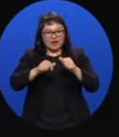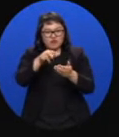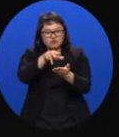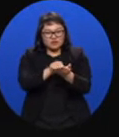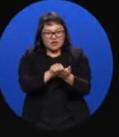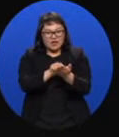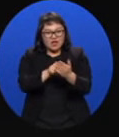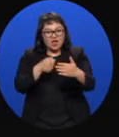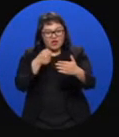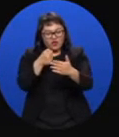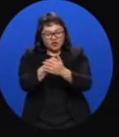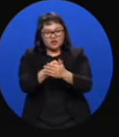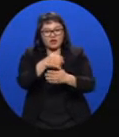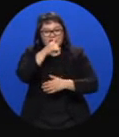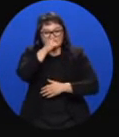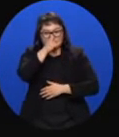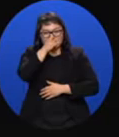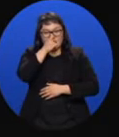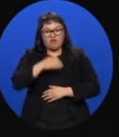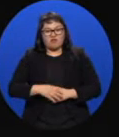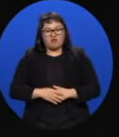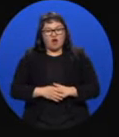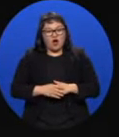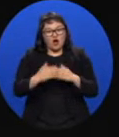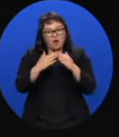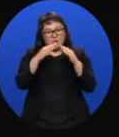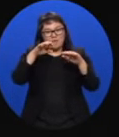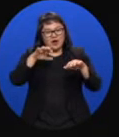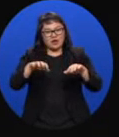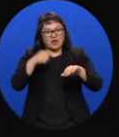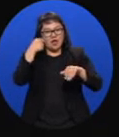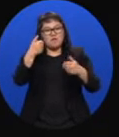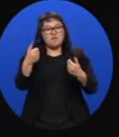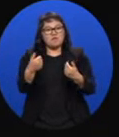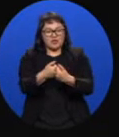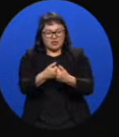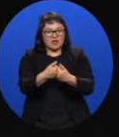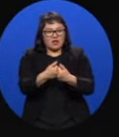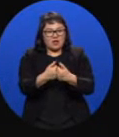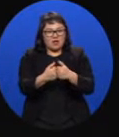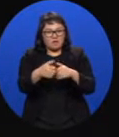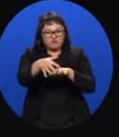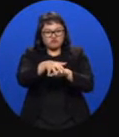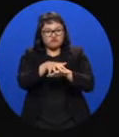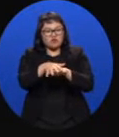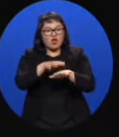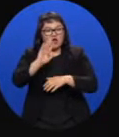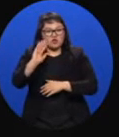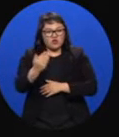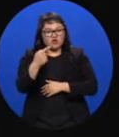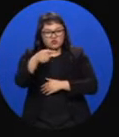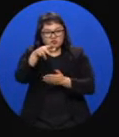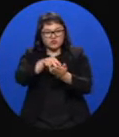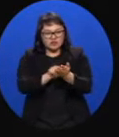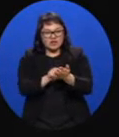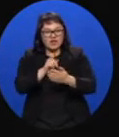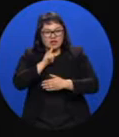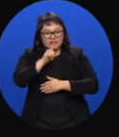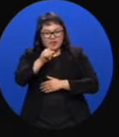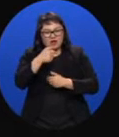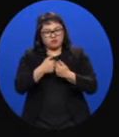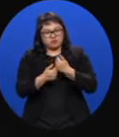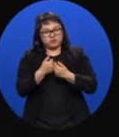있어서 전격적으로 발표되어지면서 마을에 반대 대책위가 만들어지고 그것에 대해서 문제 제기와